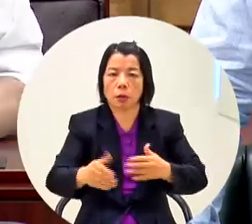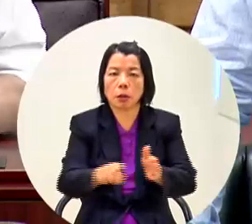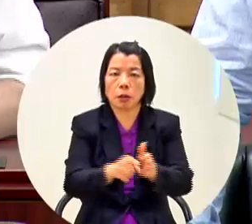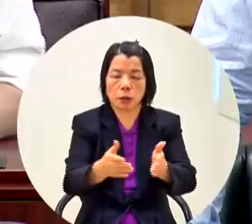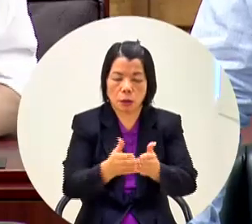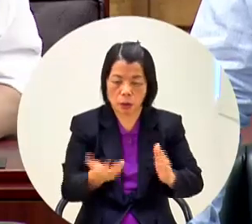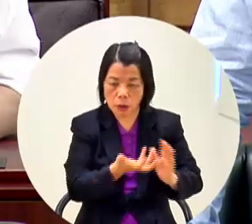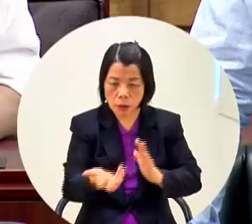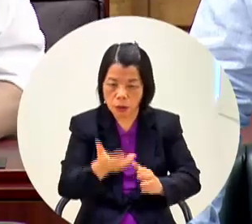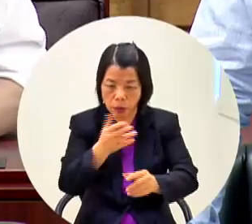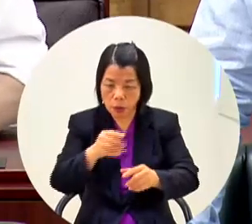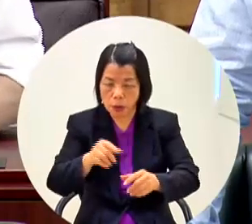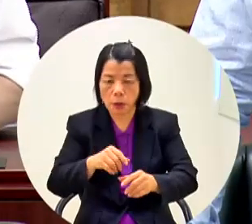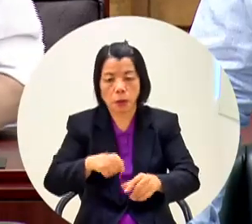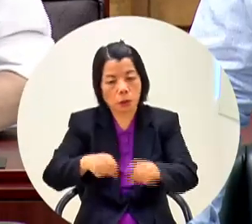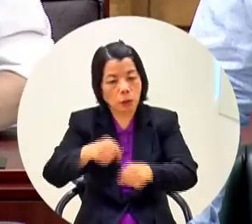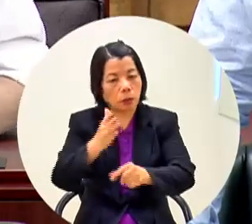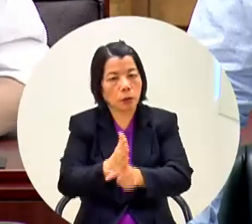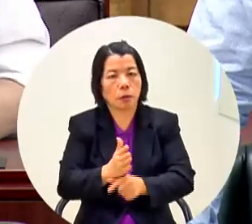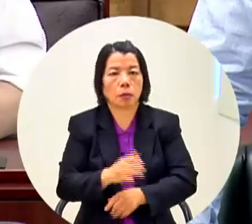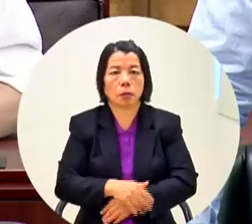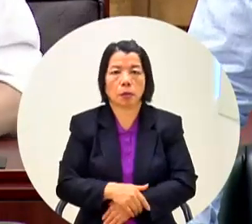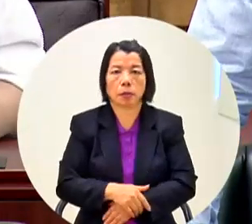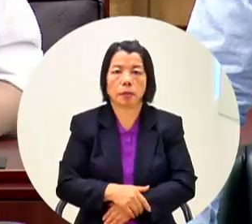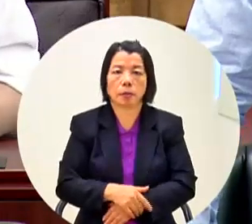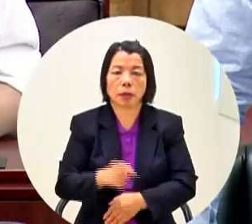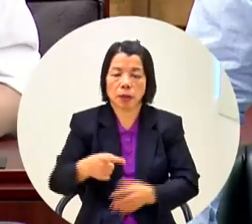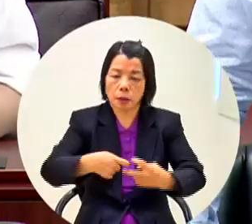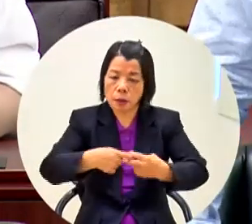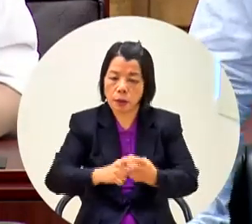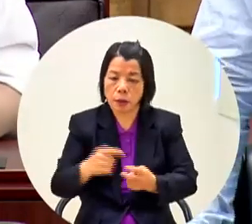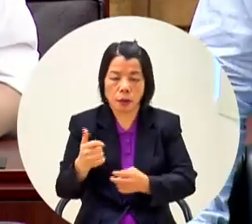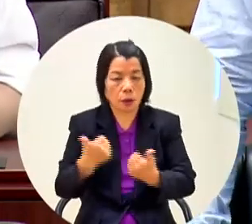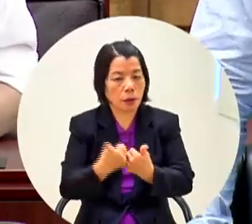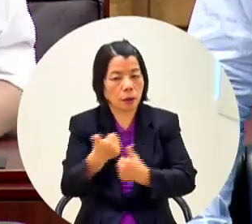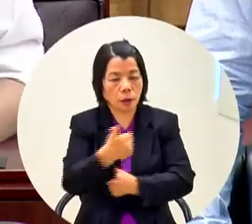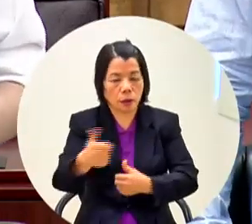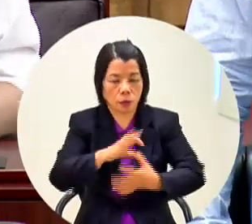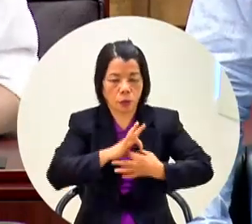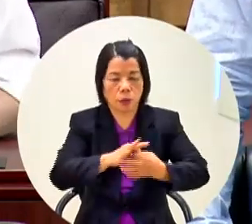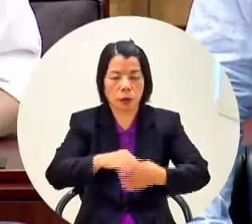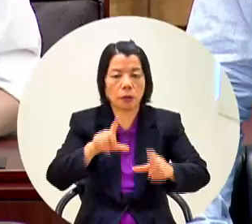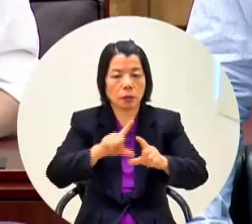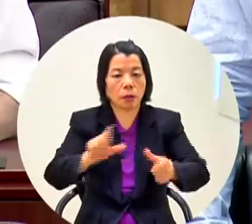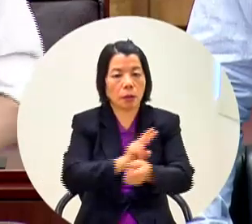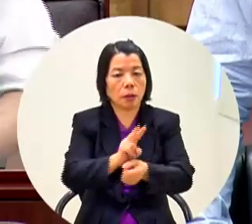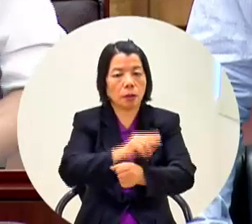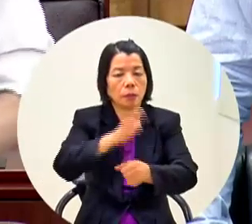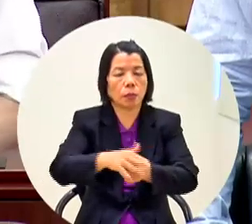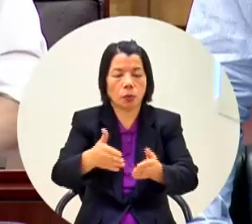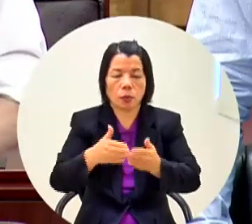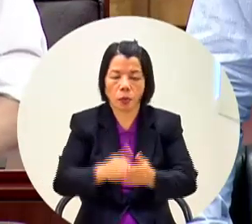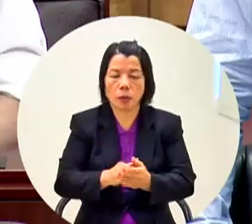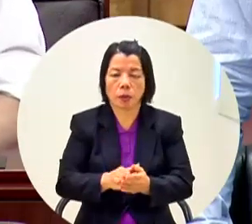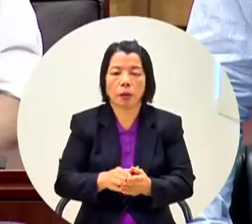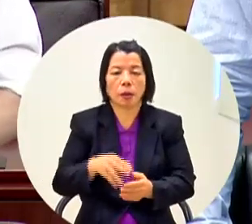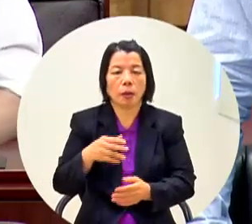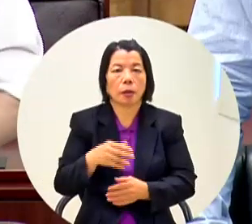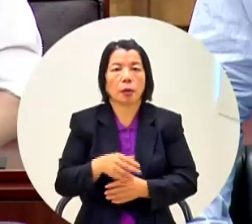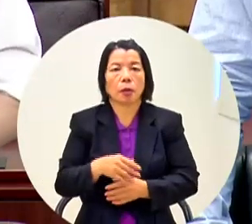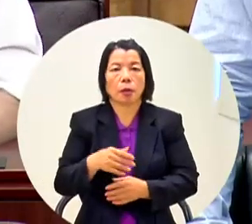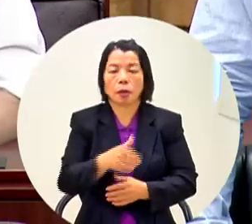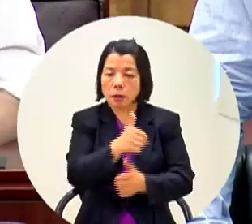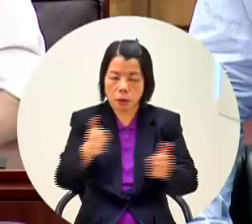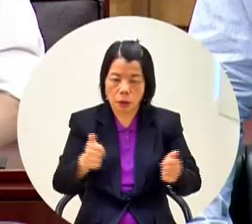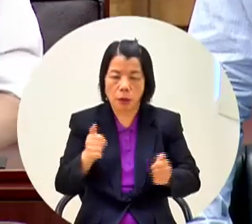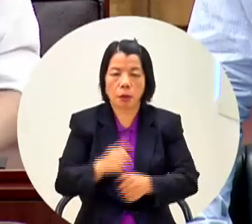中的计划，我们正在进行。我知道您李胜进议员非常关心我们大林埔的，特别补充报告，非常感谢四